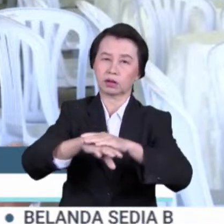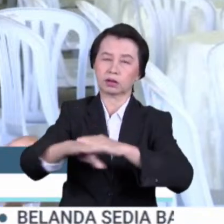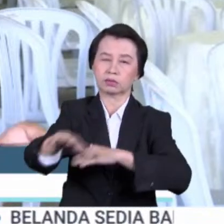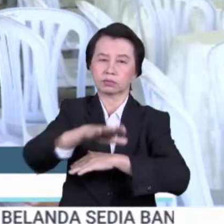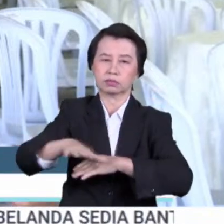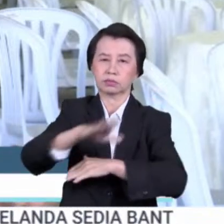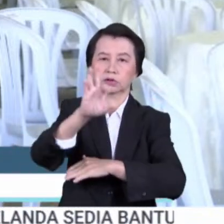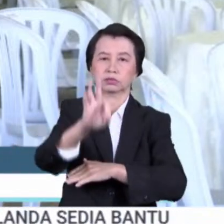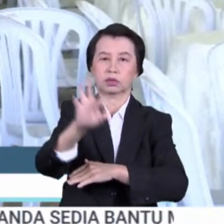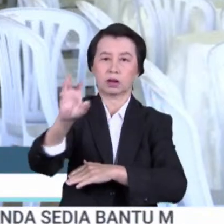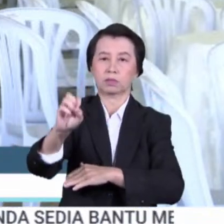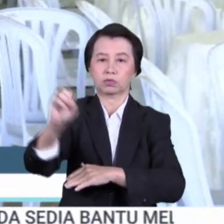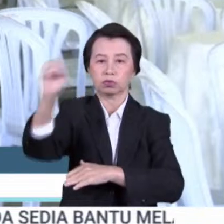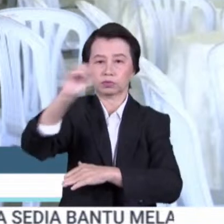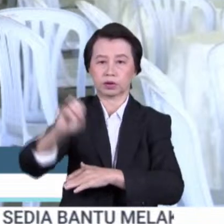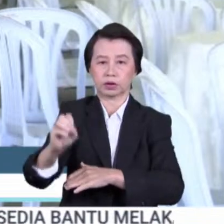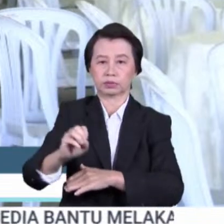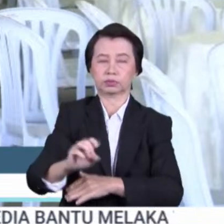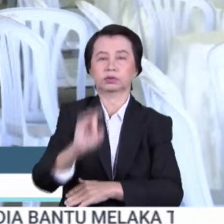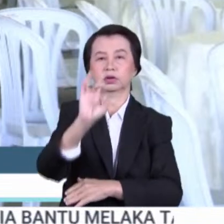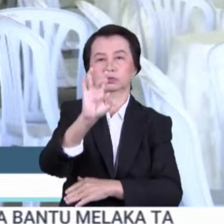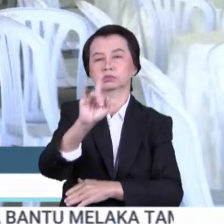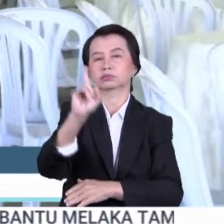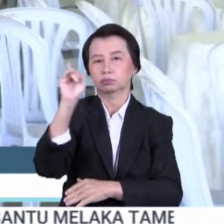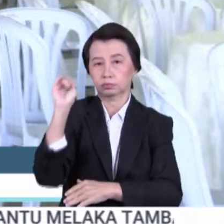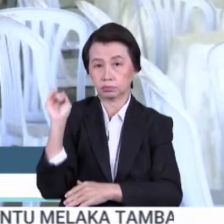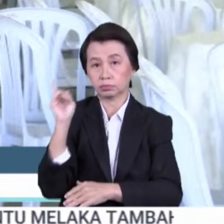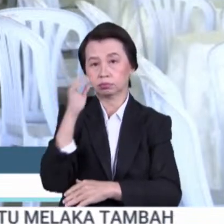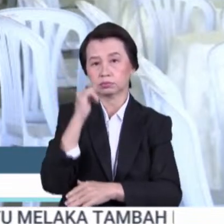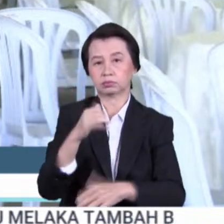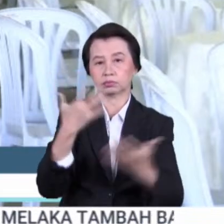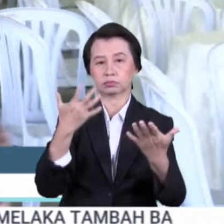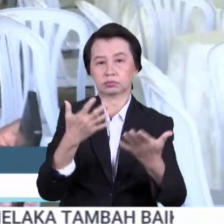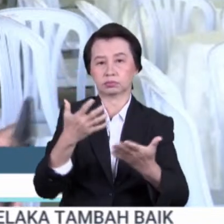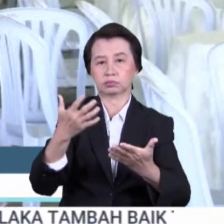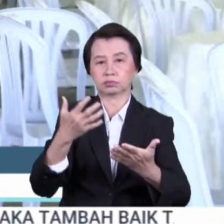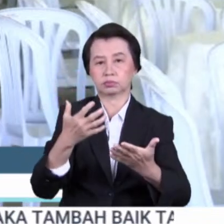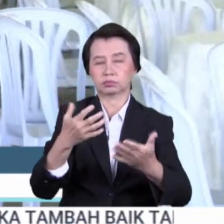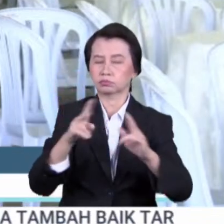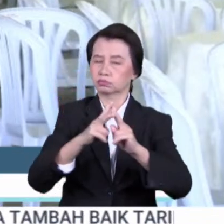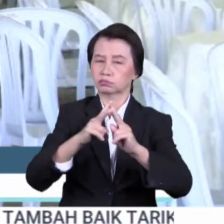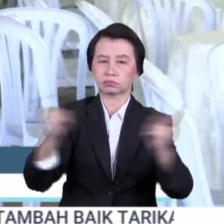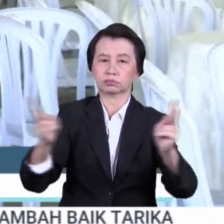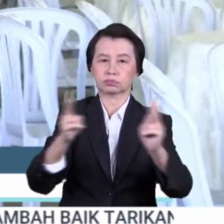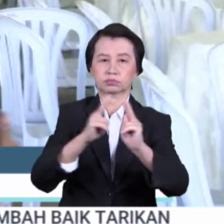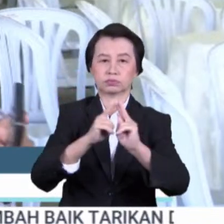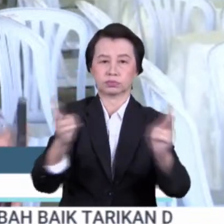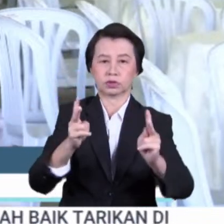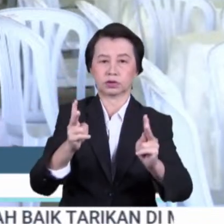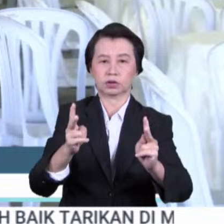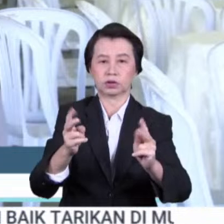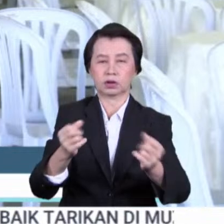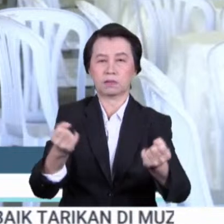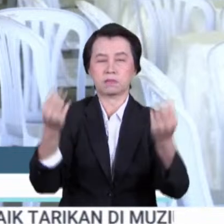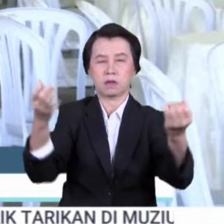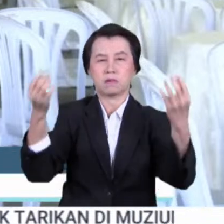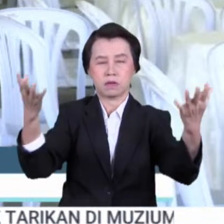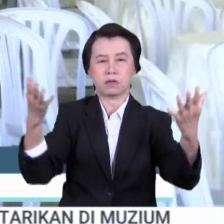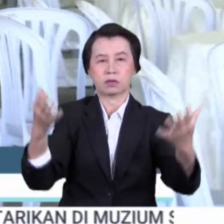kurang 90%, dan ini merupakan satu-satu persediaan yang paling gemilang diberikan oleh